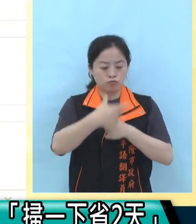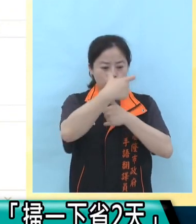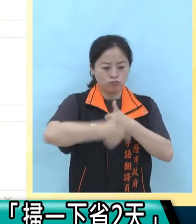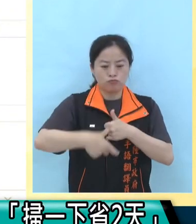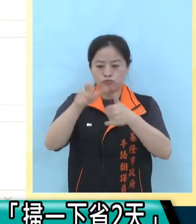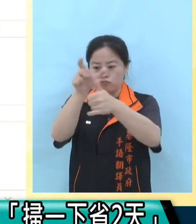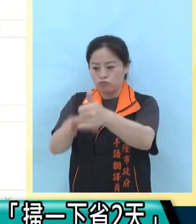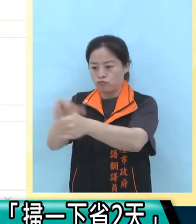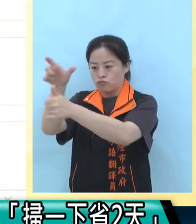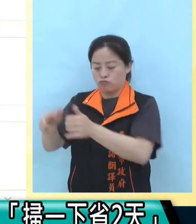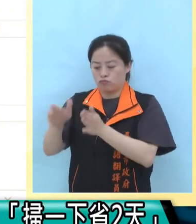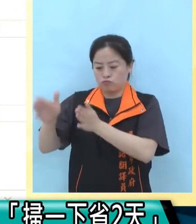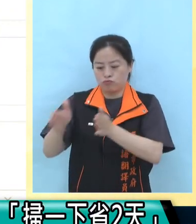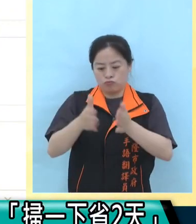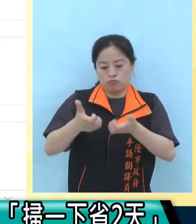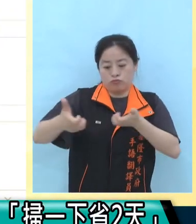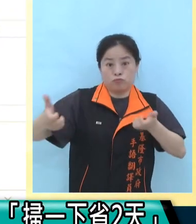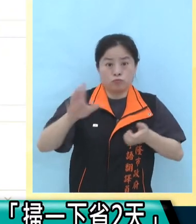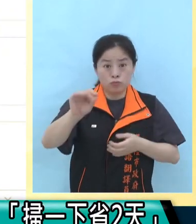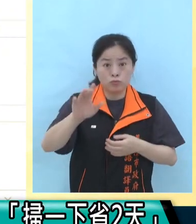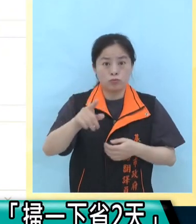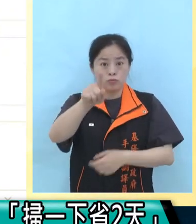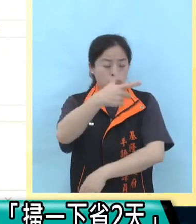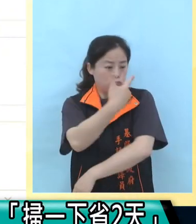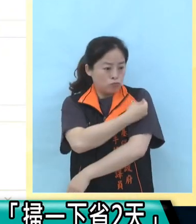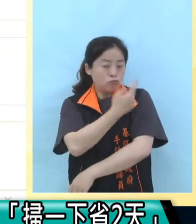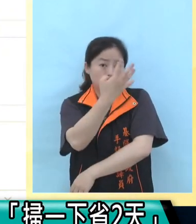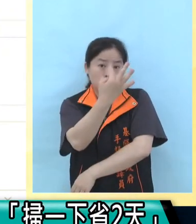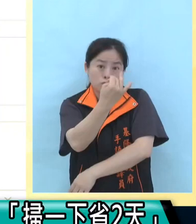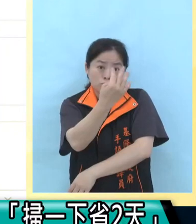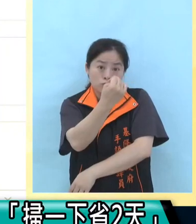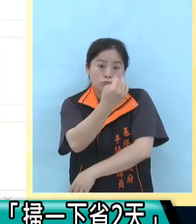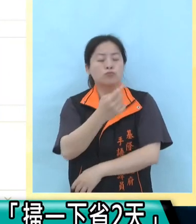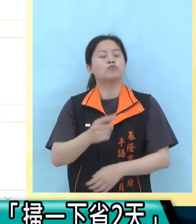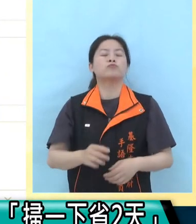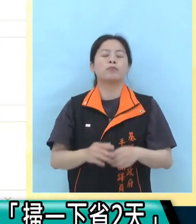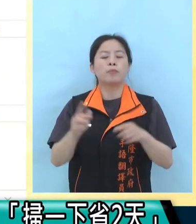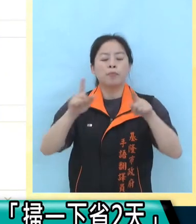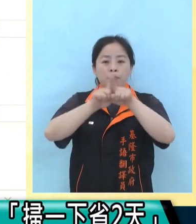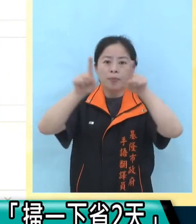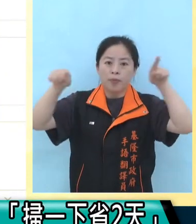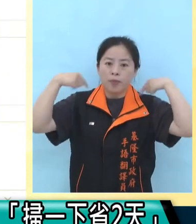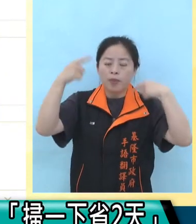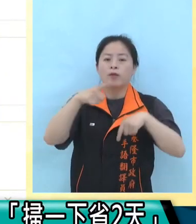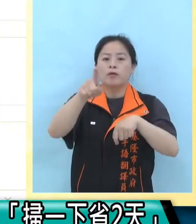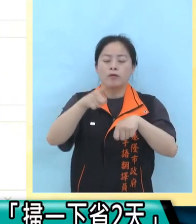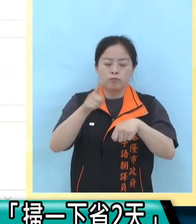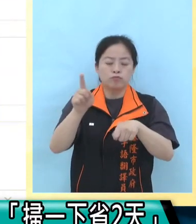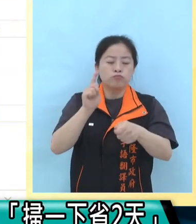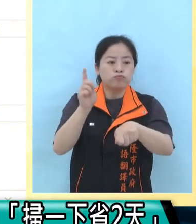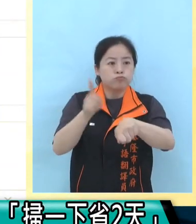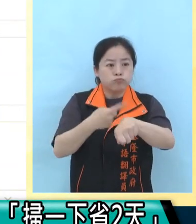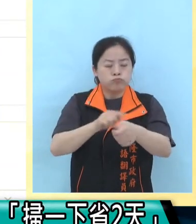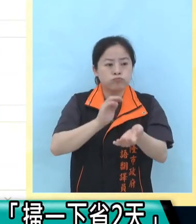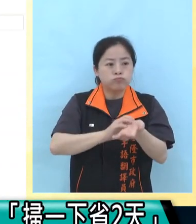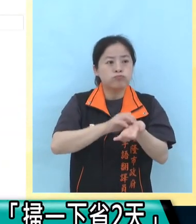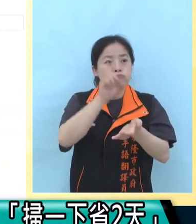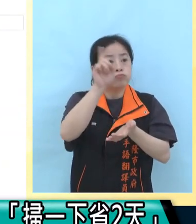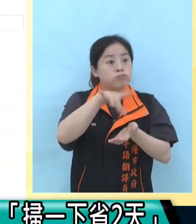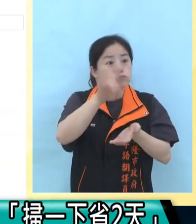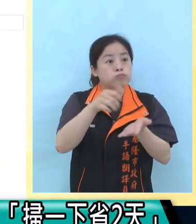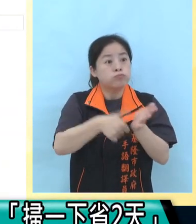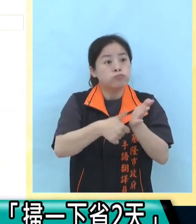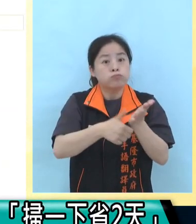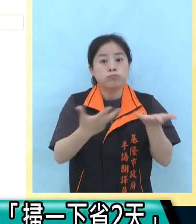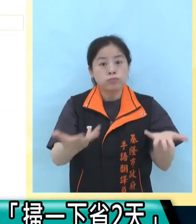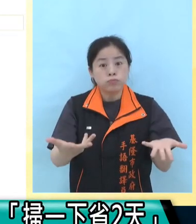隔离的房间，那你的施打疫苗数是多少，那平常就已经习惯就医的医疗院所是什么，那是不